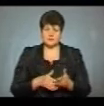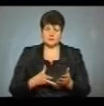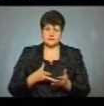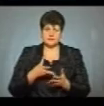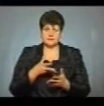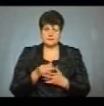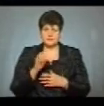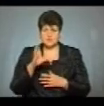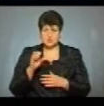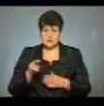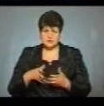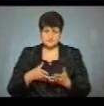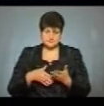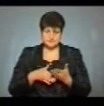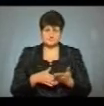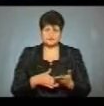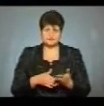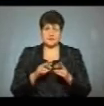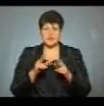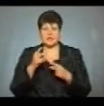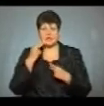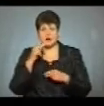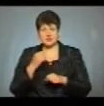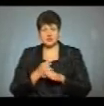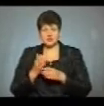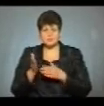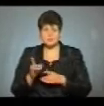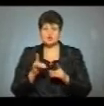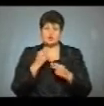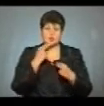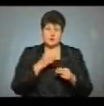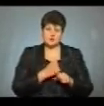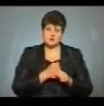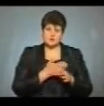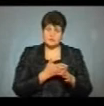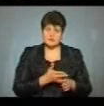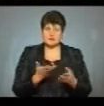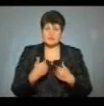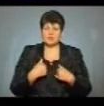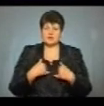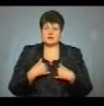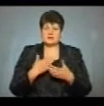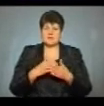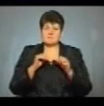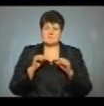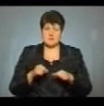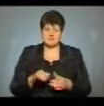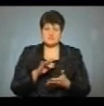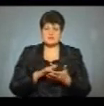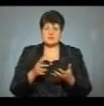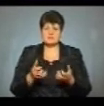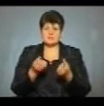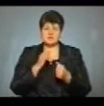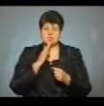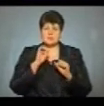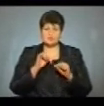виплатах соціальних, як краще зробити, що краще зробити, які у нас є права. У центрі підтримки жінки